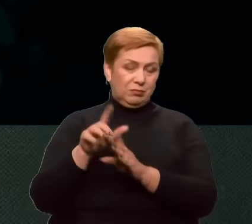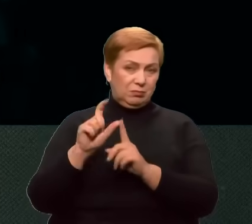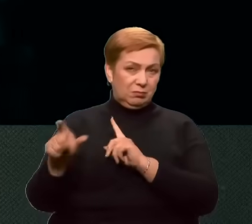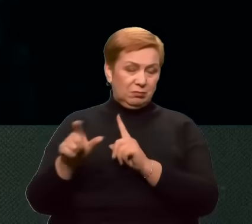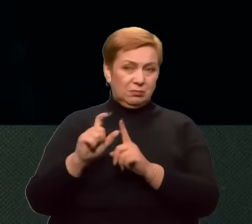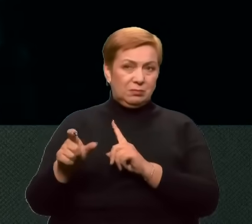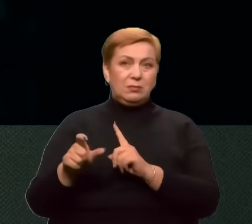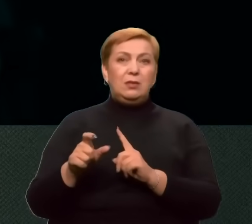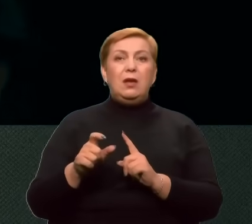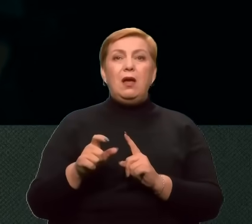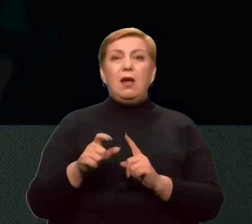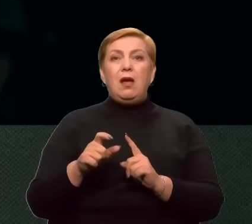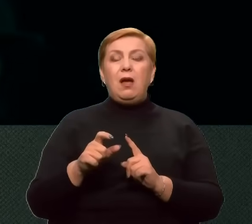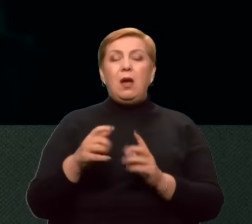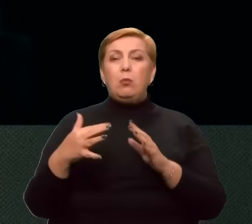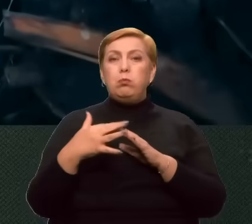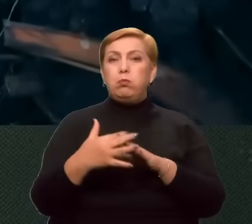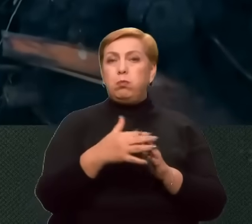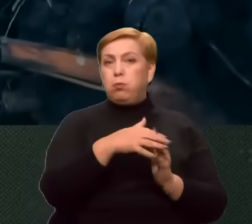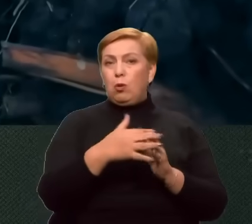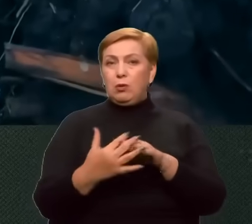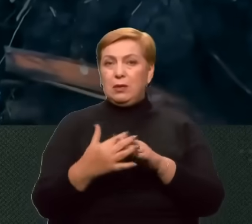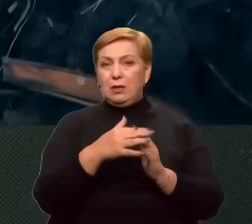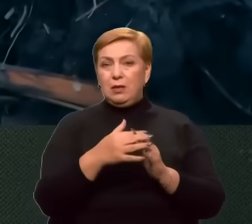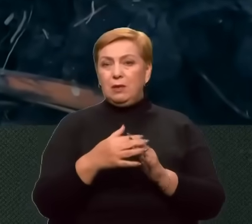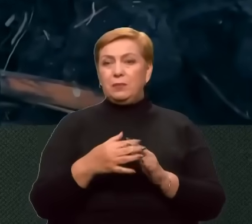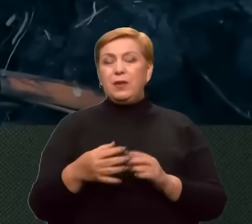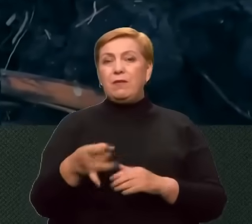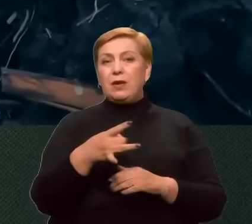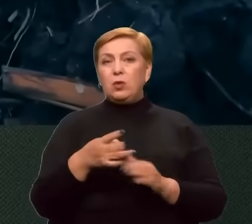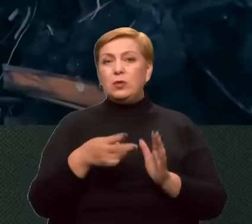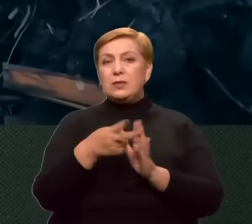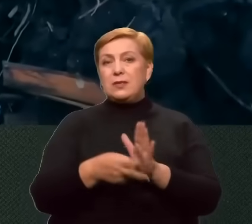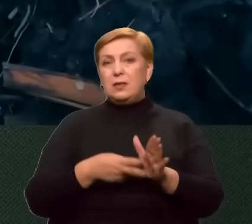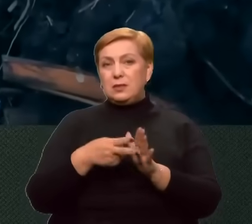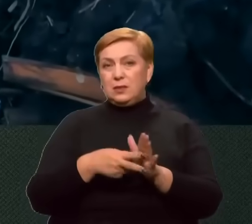оборони. В бої в районі залізничної колії в напрямку